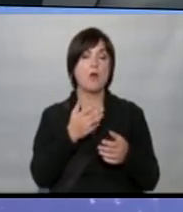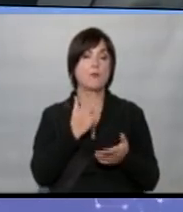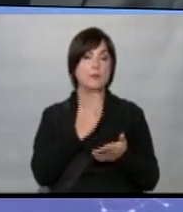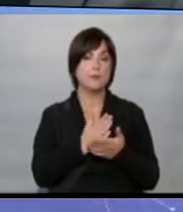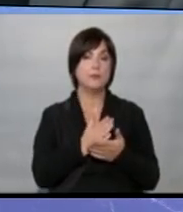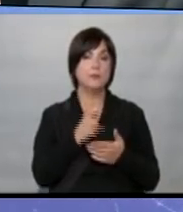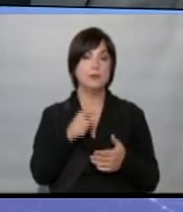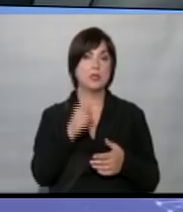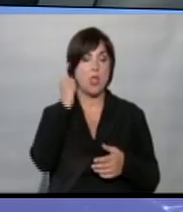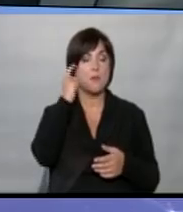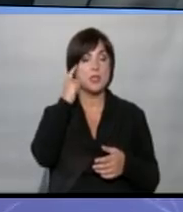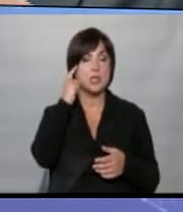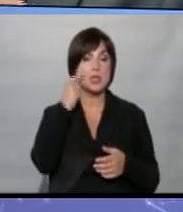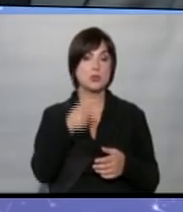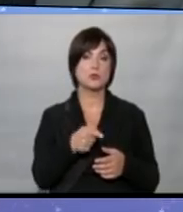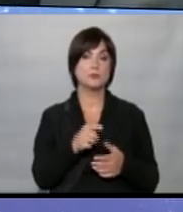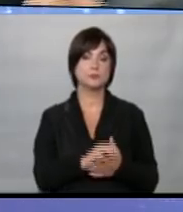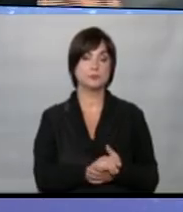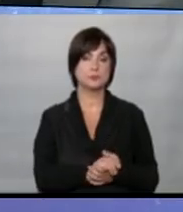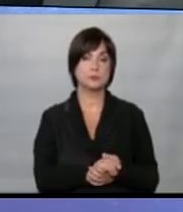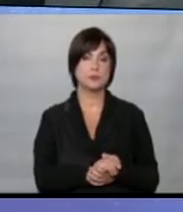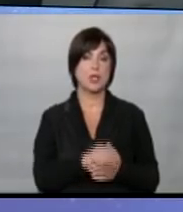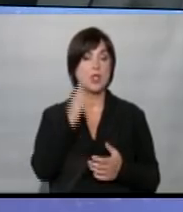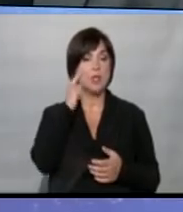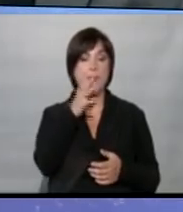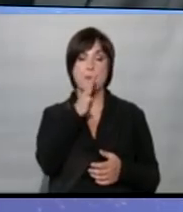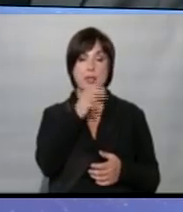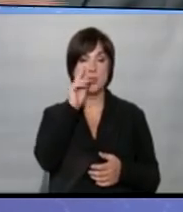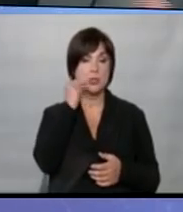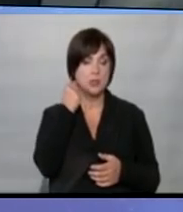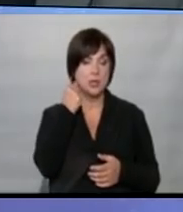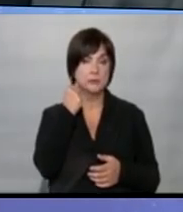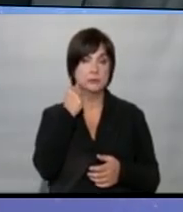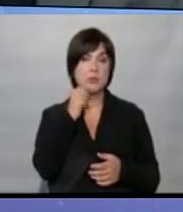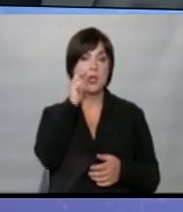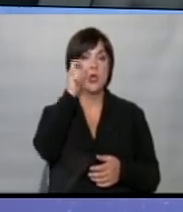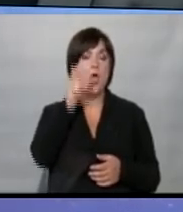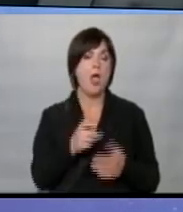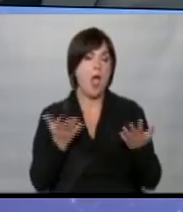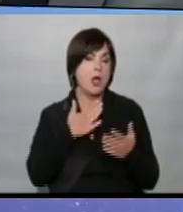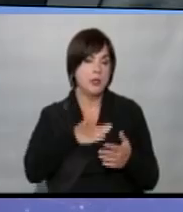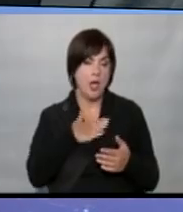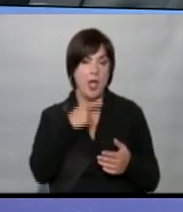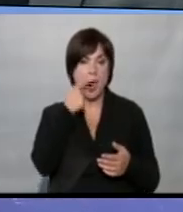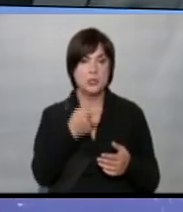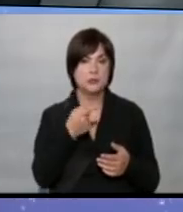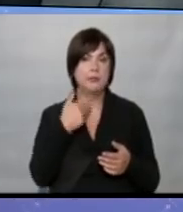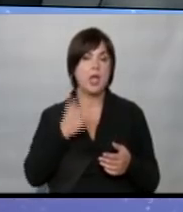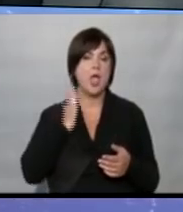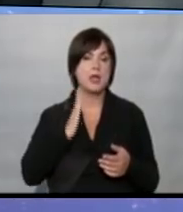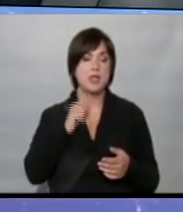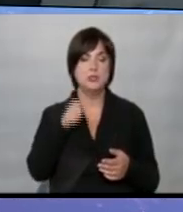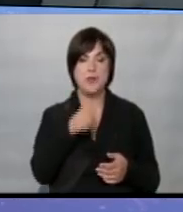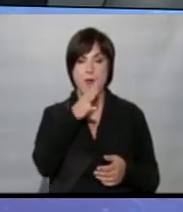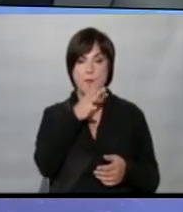деградирањето на менталитетот и зрејањето на македонскиот народ или човекот, како сакате, бидејќи граѓани се викат